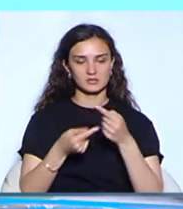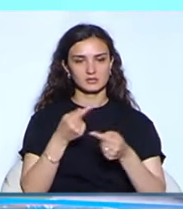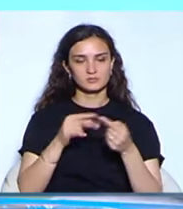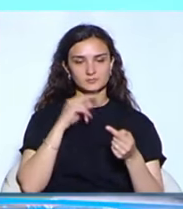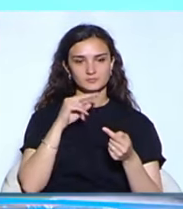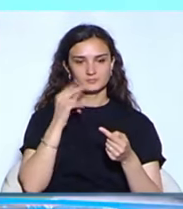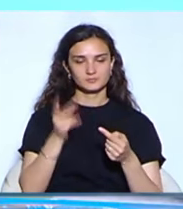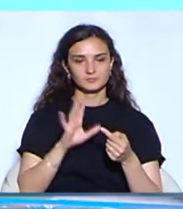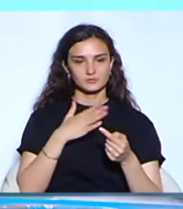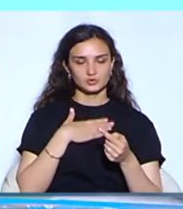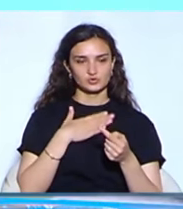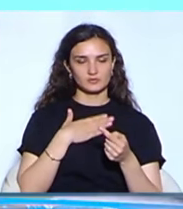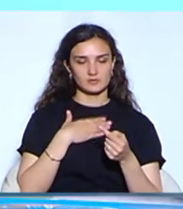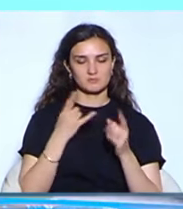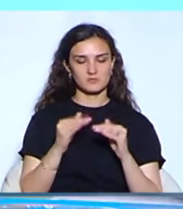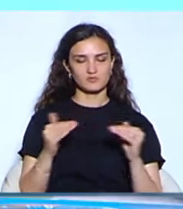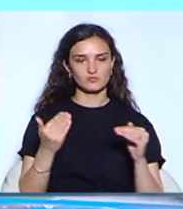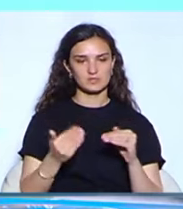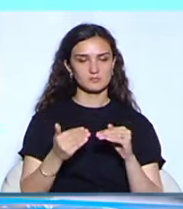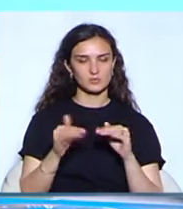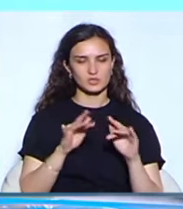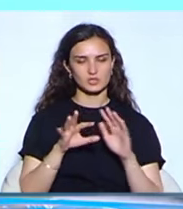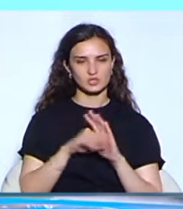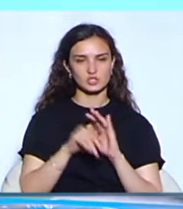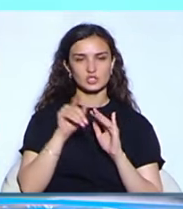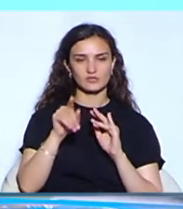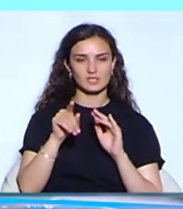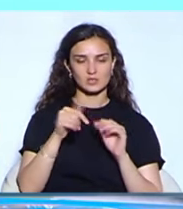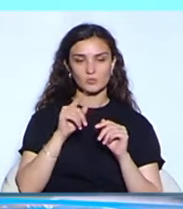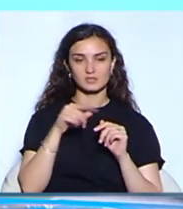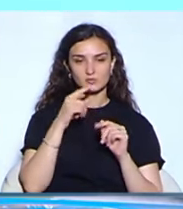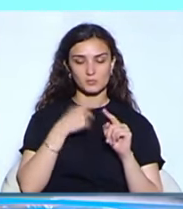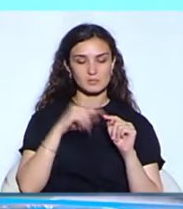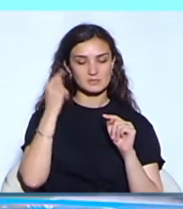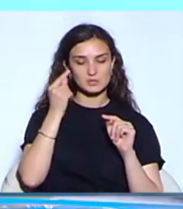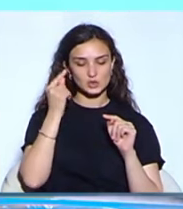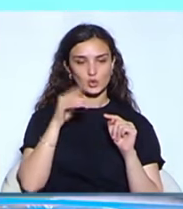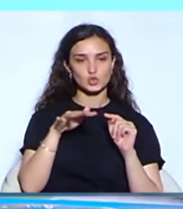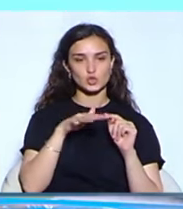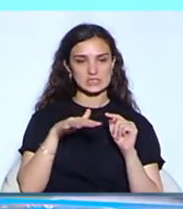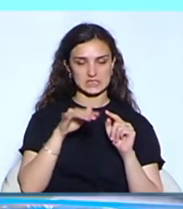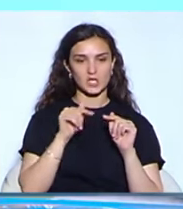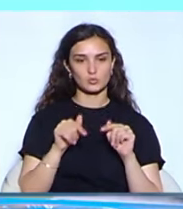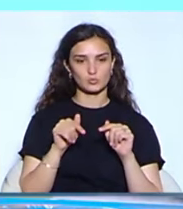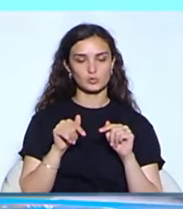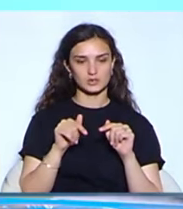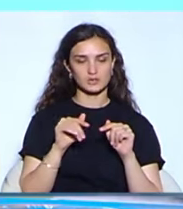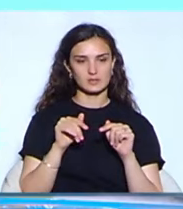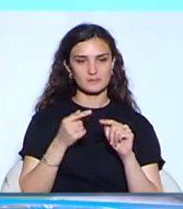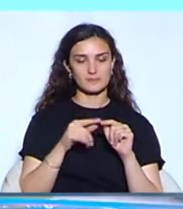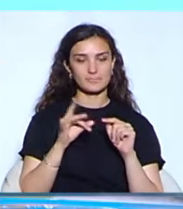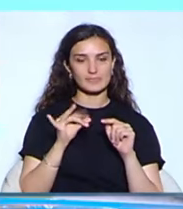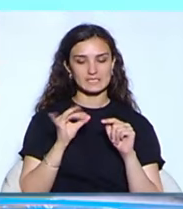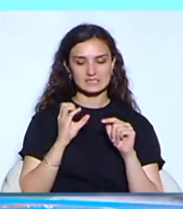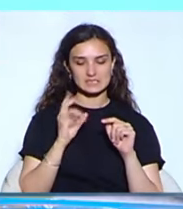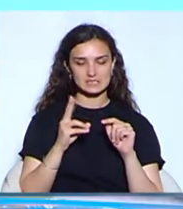მივაქციოთ ყურადღება ჩვენს წვლილს ბავშვის განვითარების პროცესში და თქვენი აქცენტი რომ ეს არის ფსიქოსოციალური ტვირთი ფაქტორები